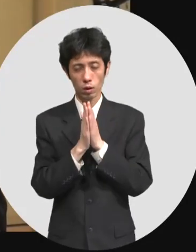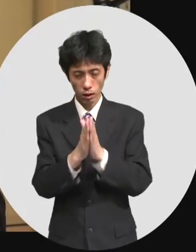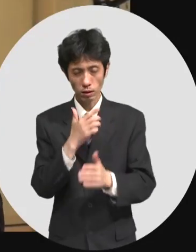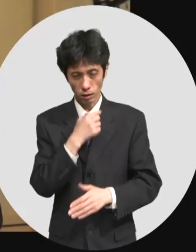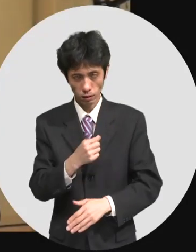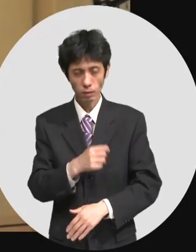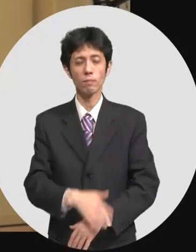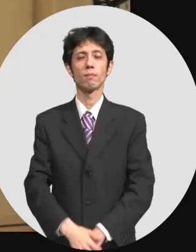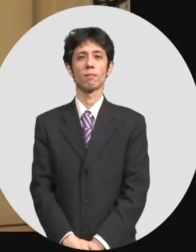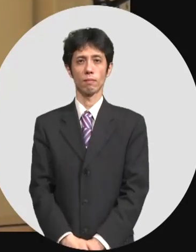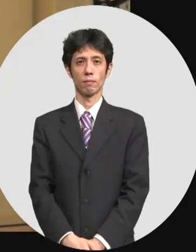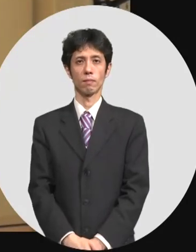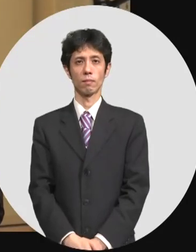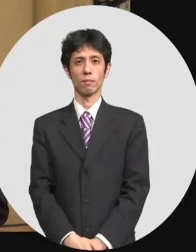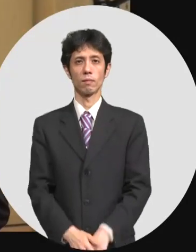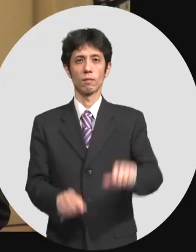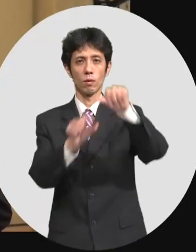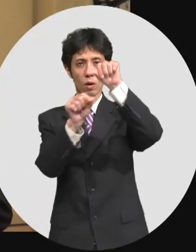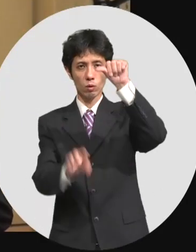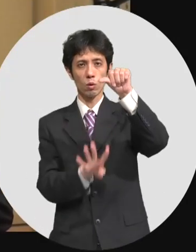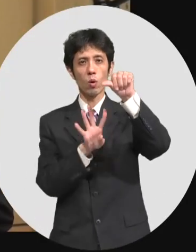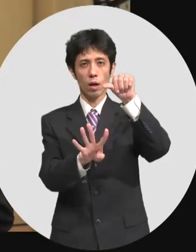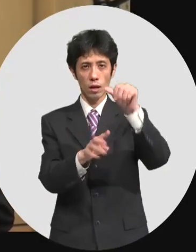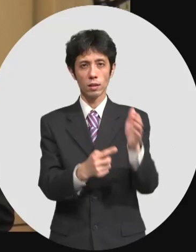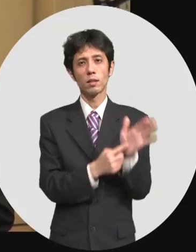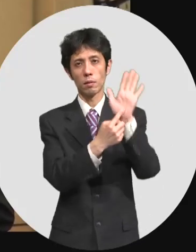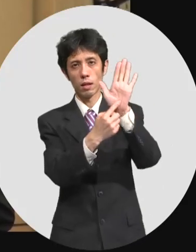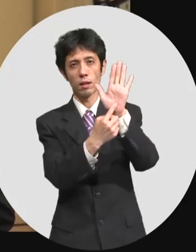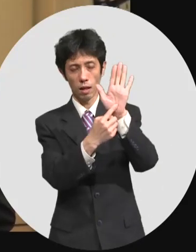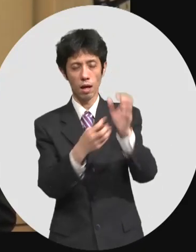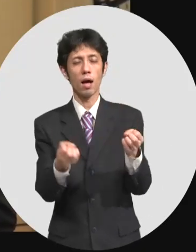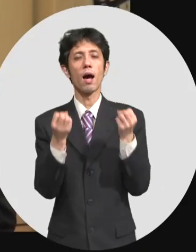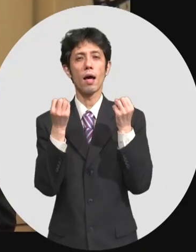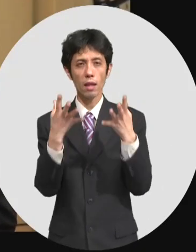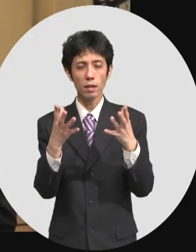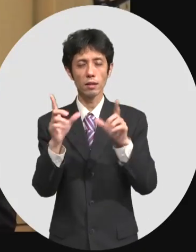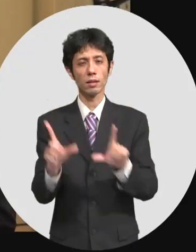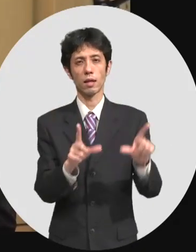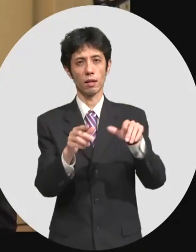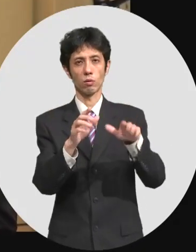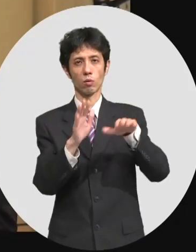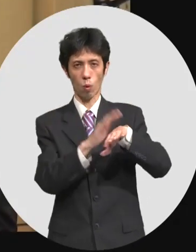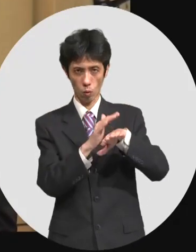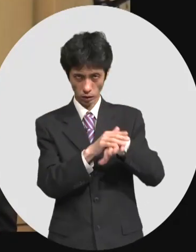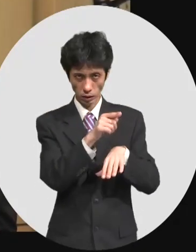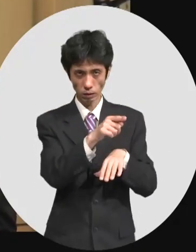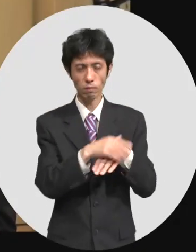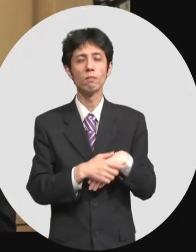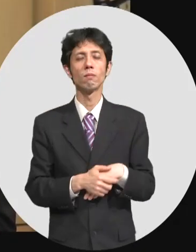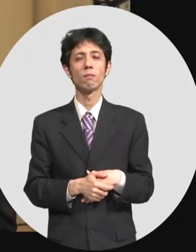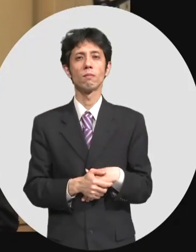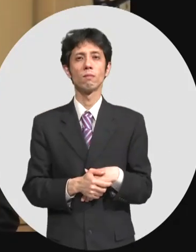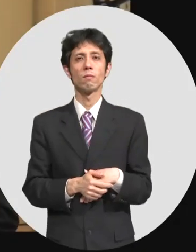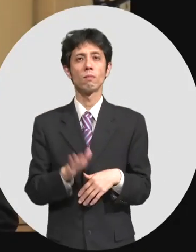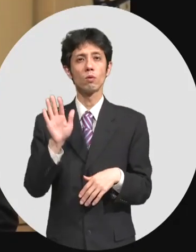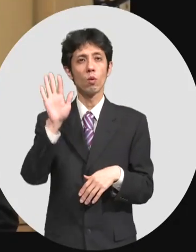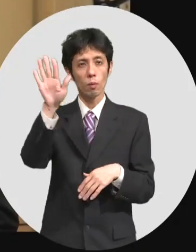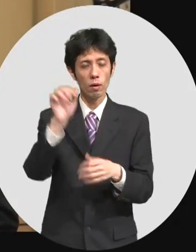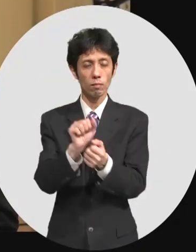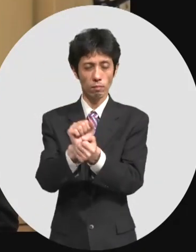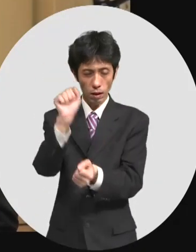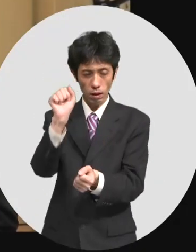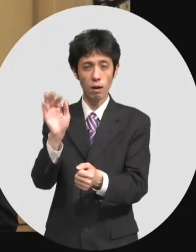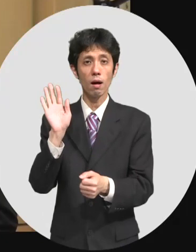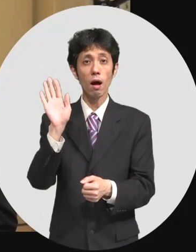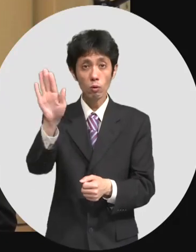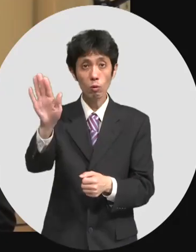思いますし、5月4日に示されました、新しい生活様式、これはたとえこのあと、緊急事態宣言が解